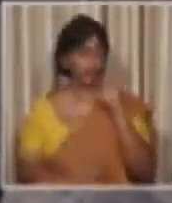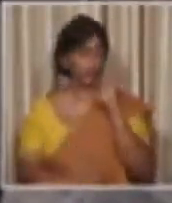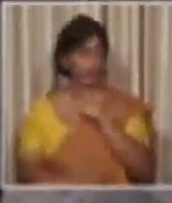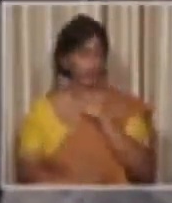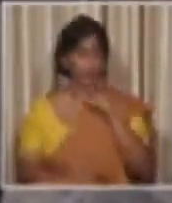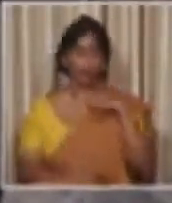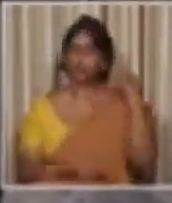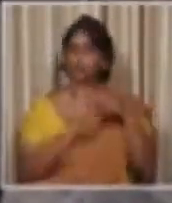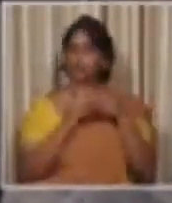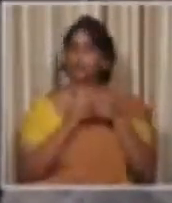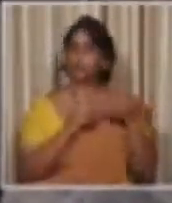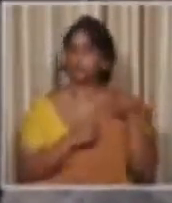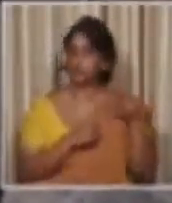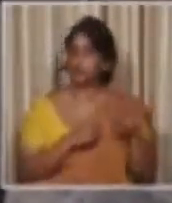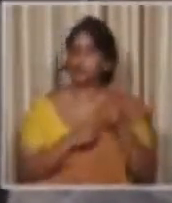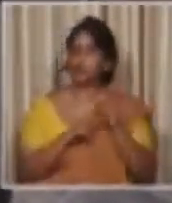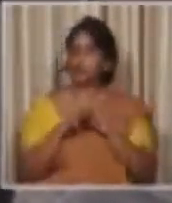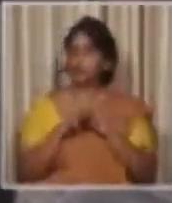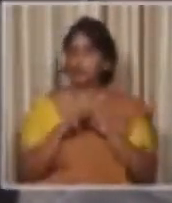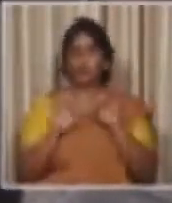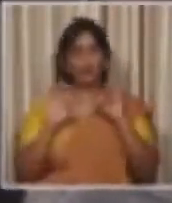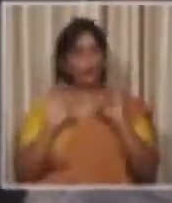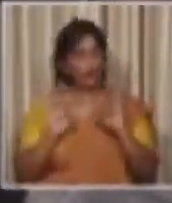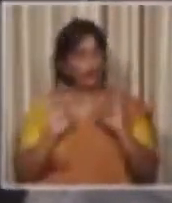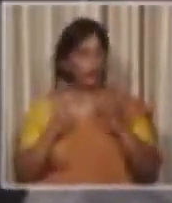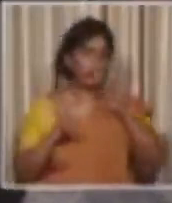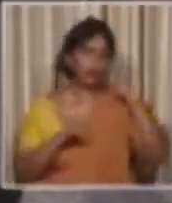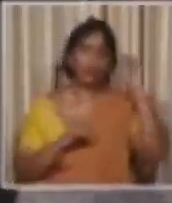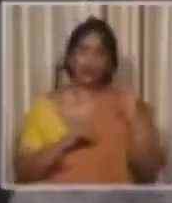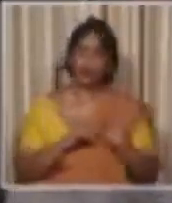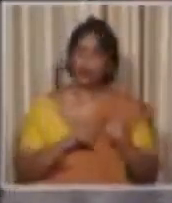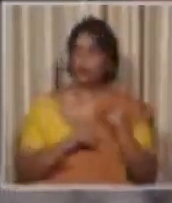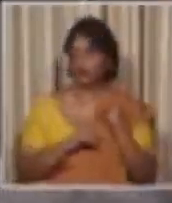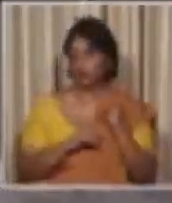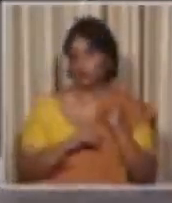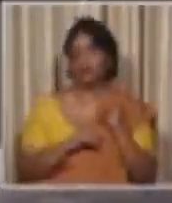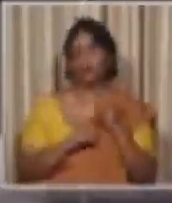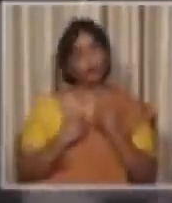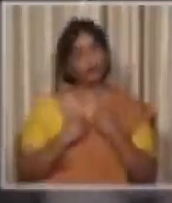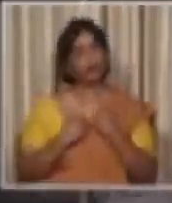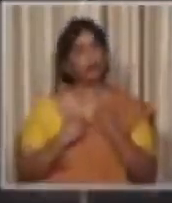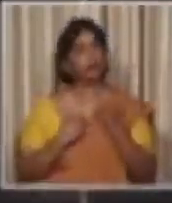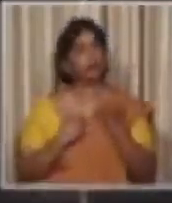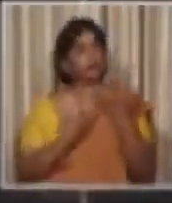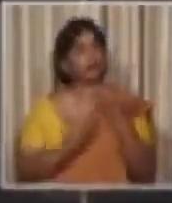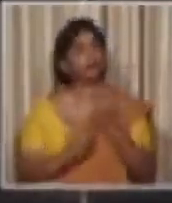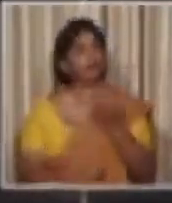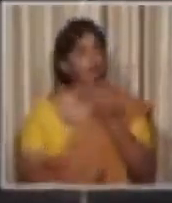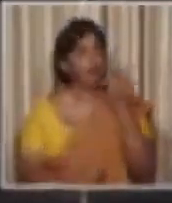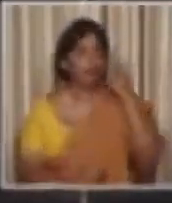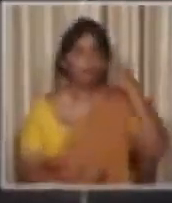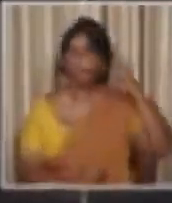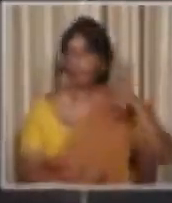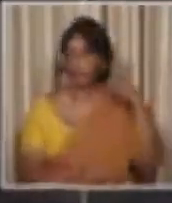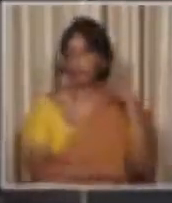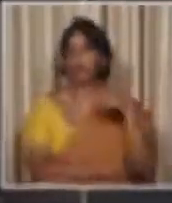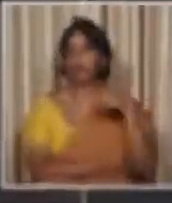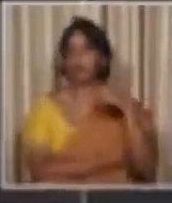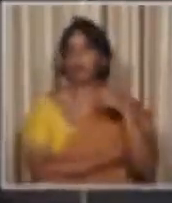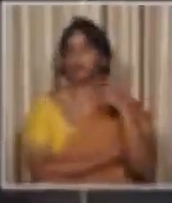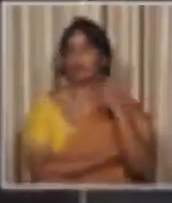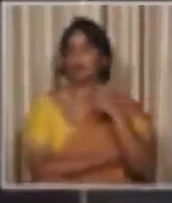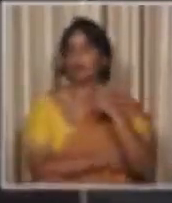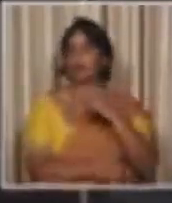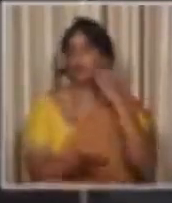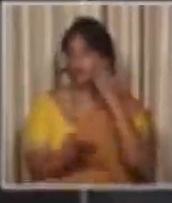විදුලි බලාගාරයකින් 7-6කටත් අඩුව සමහර විට අපට මිලක් ගන්න පුළුවන් කියලා අපි විශ්වාස කරනවා. මං හිතන්නේ මේක